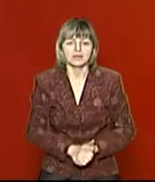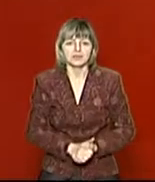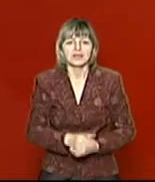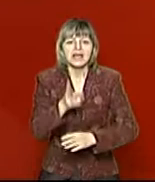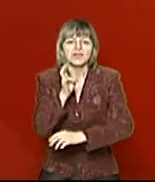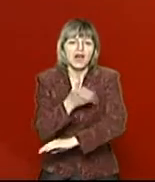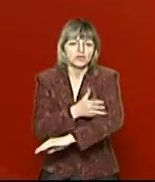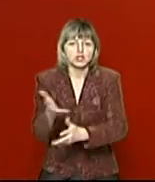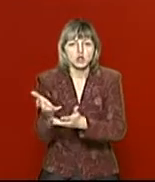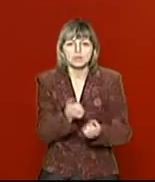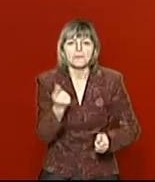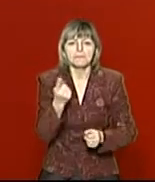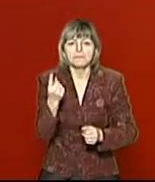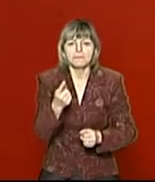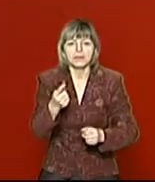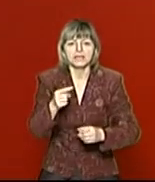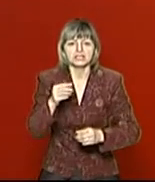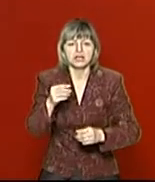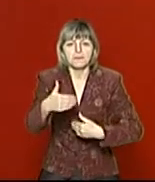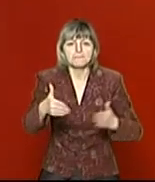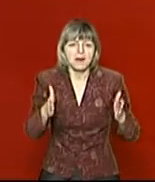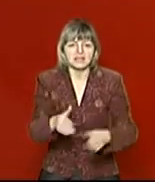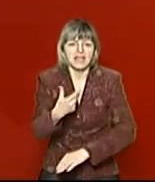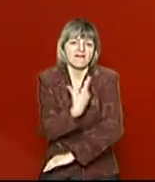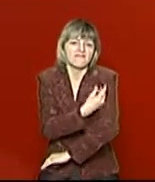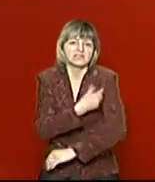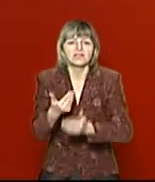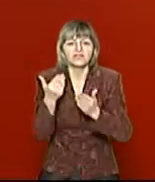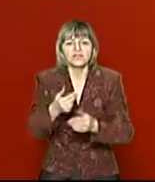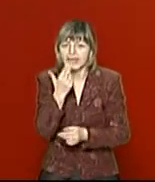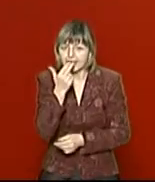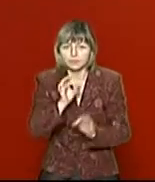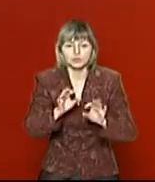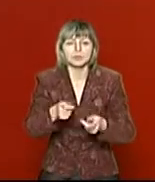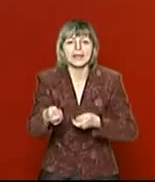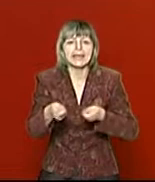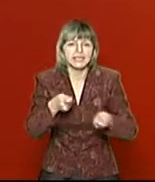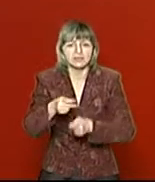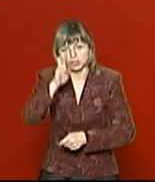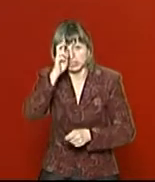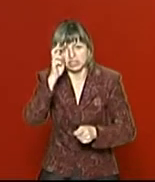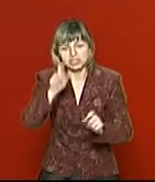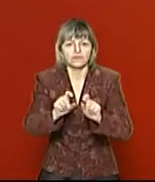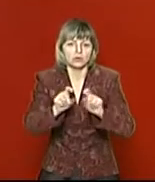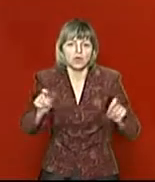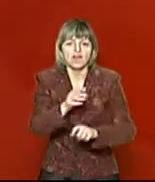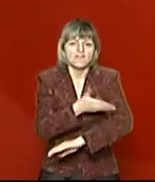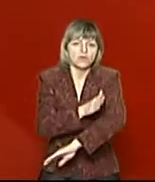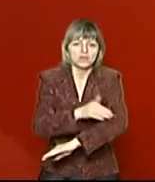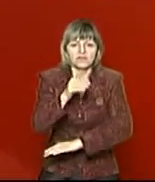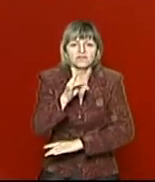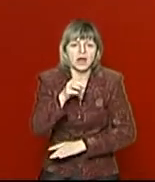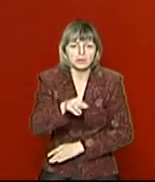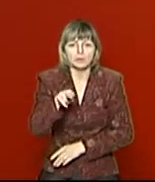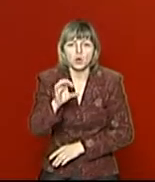На Волинь надійшла перша партія вакцин від грипу. Про це розповів керівник державного підприємства «Волиньфармпостач» Михайло